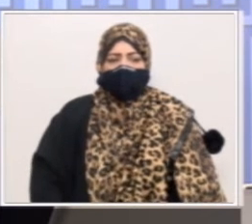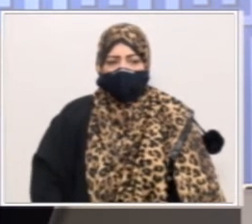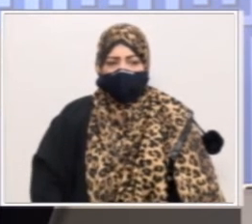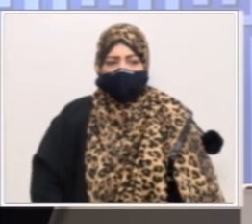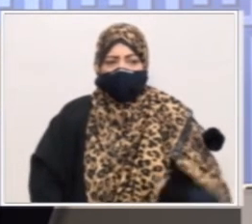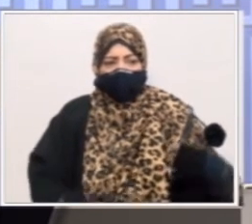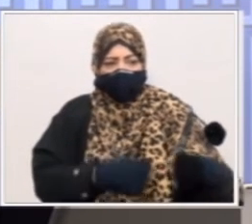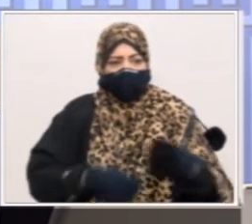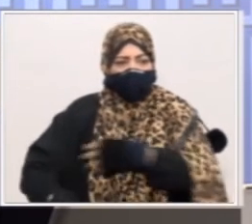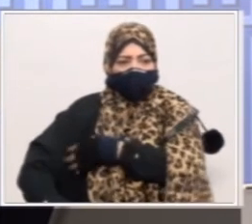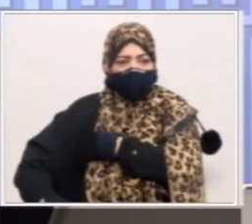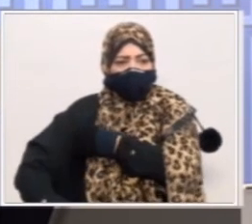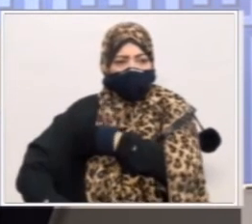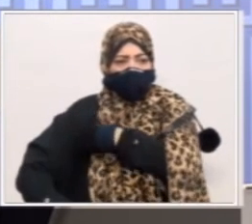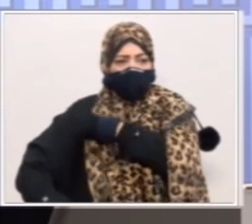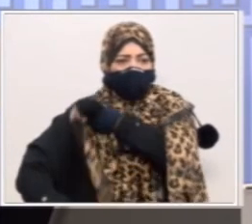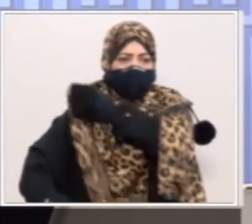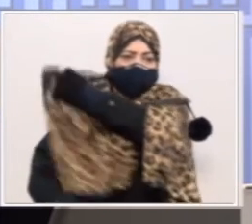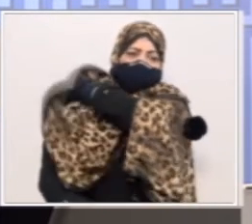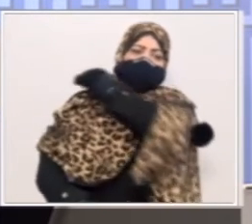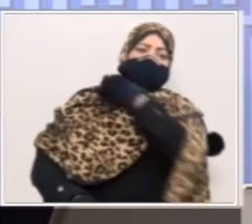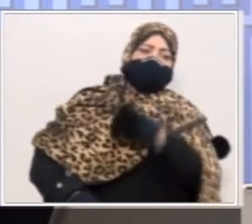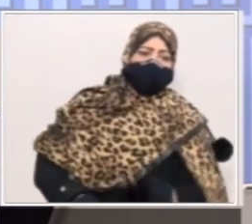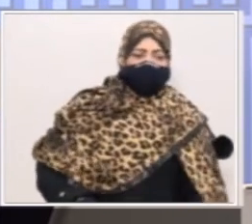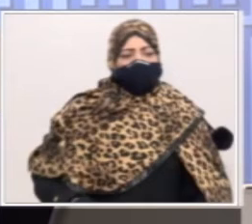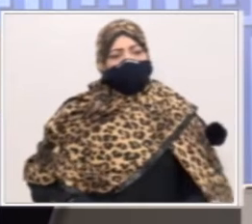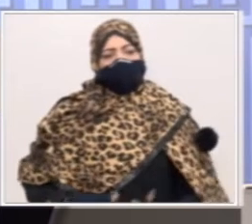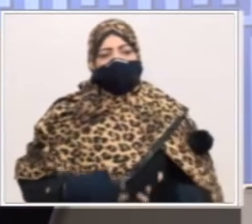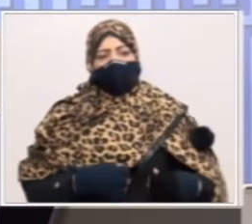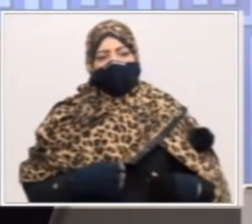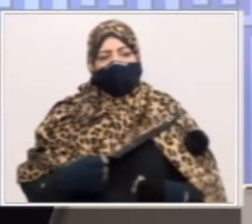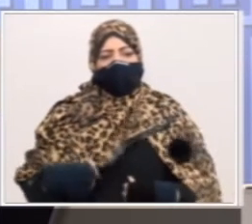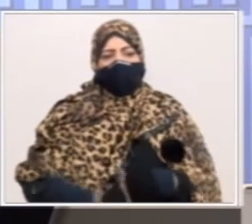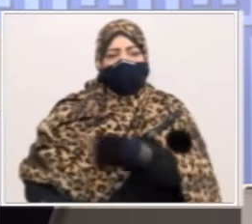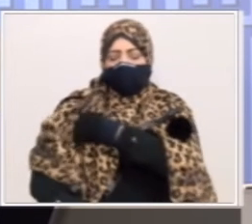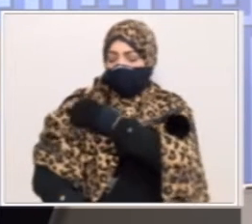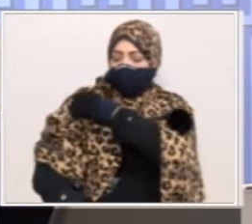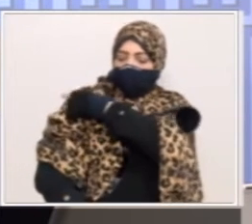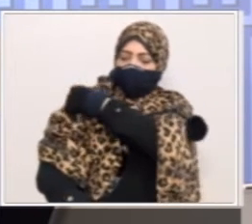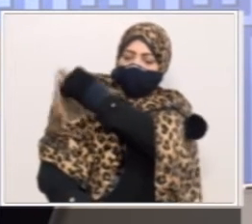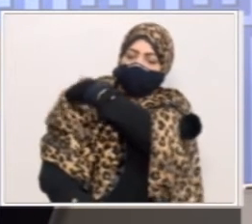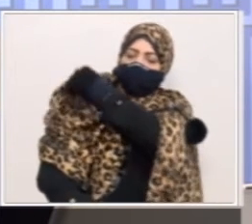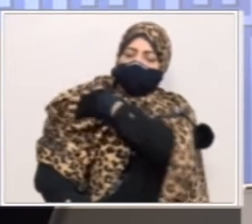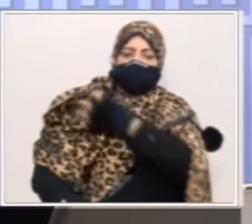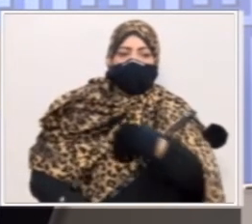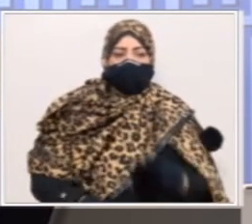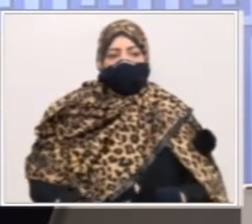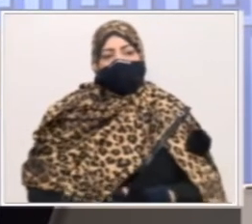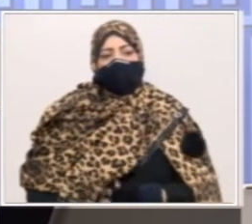عليه وهو صحيح وقادر على الصوم ولم يقضي ولم يصم، فإنه يصوم بعد